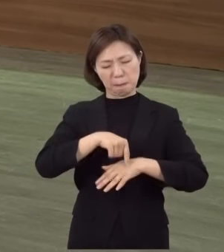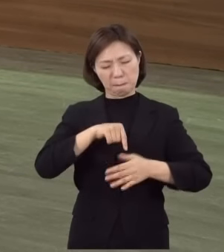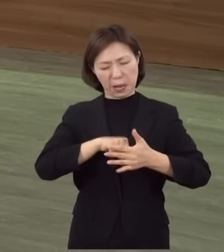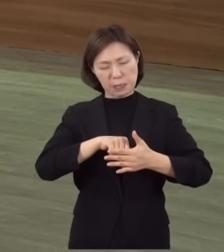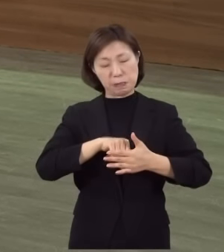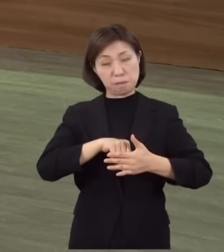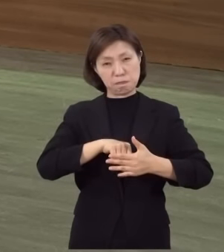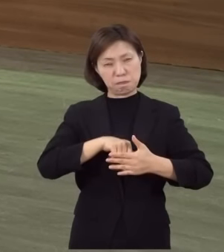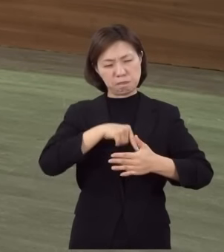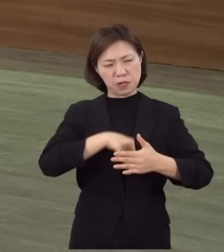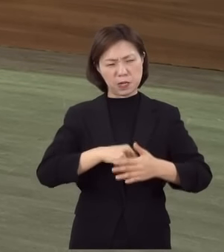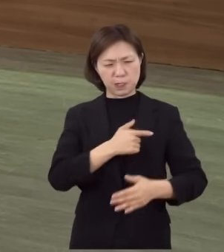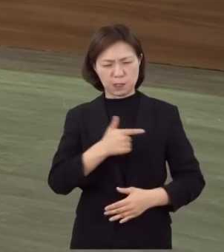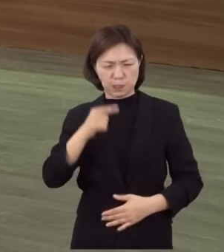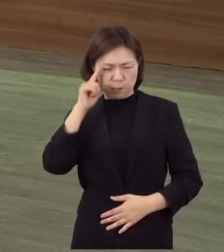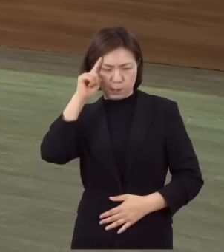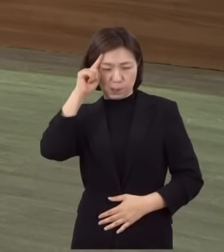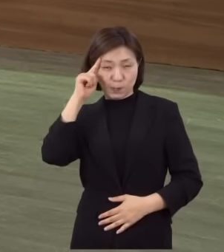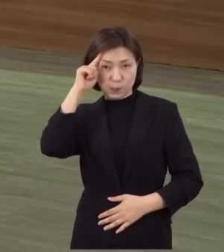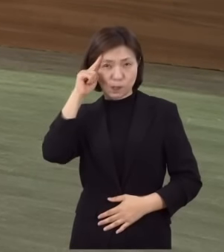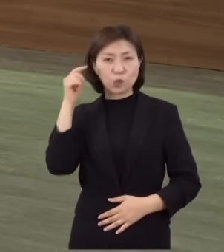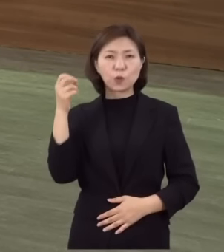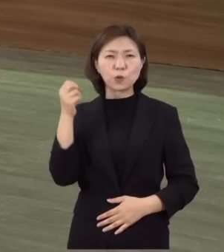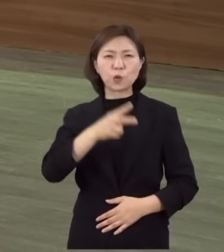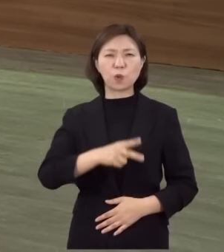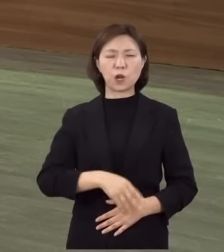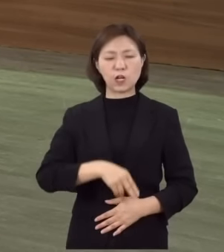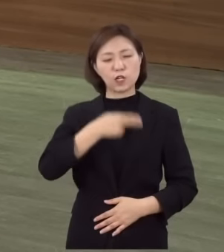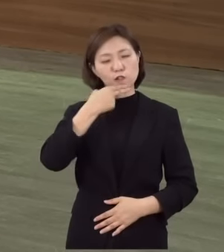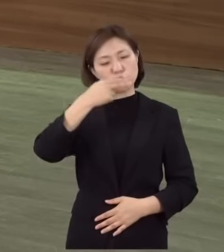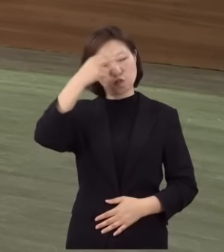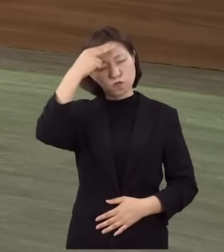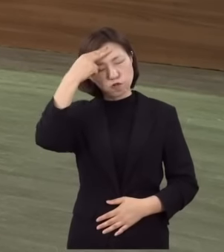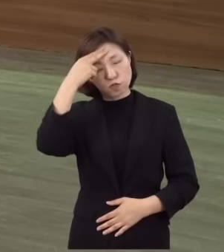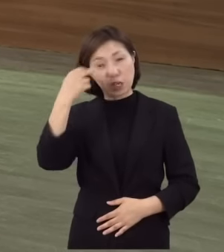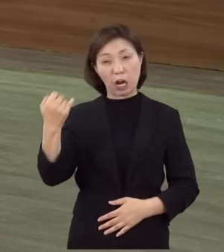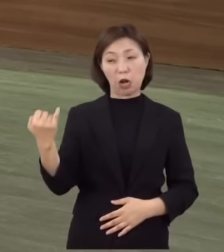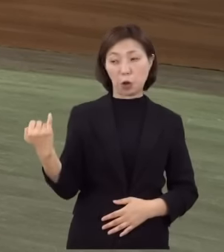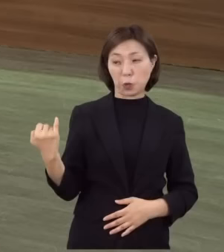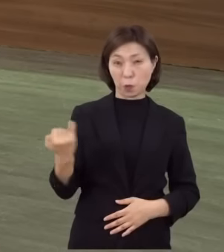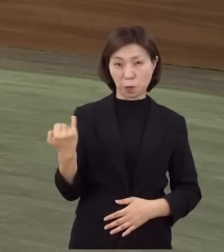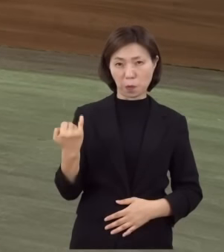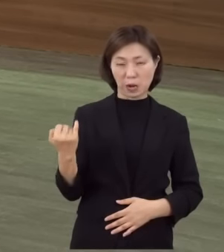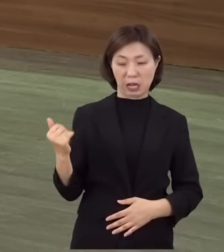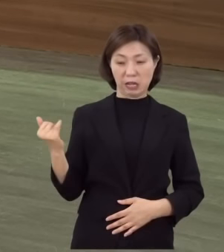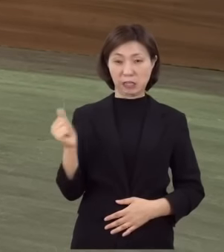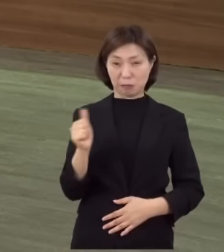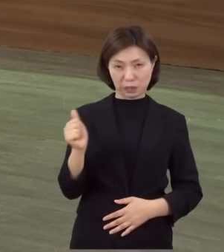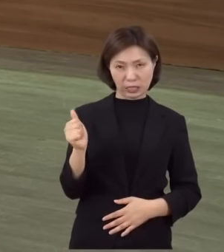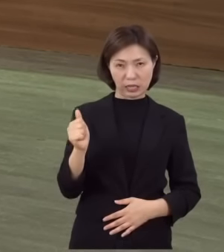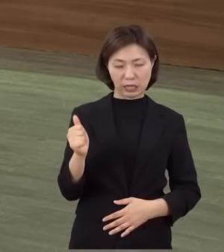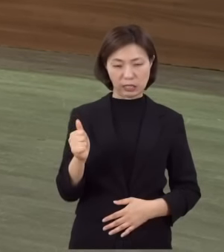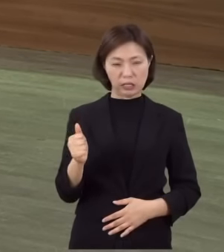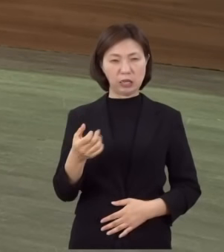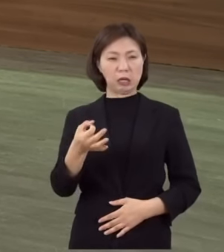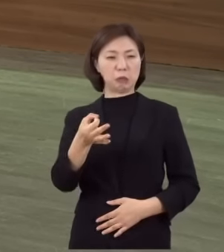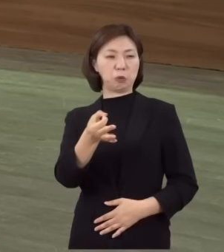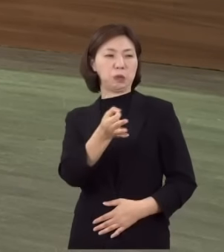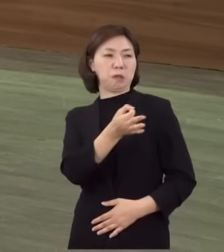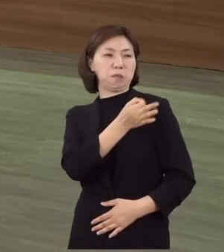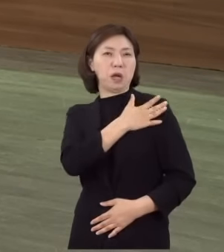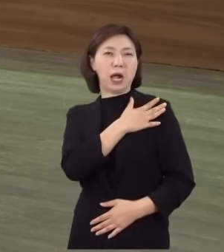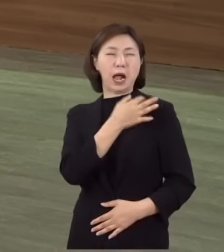과도하게 마음을 쓰거나 혹은 술 여자 재물